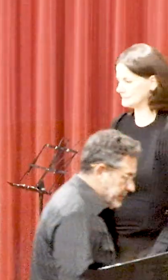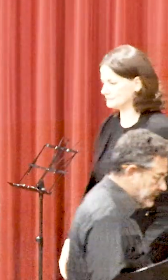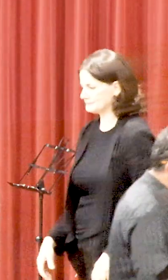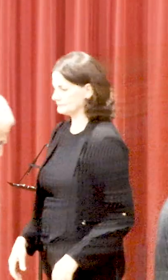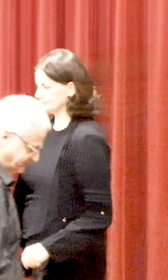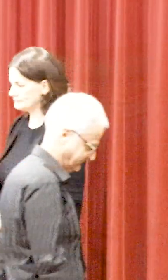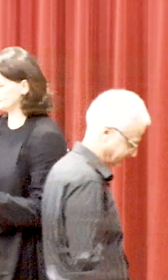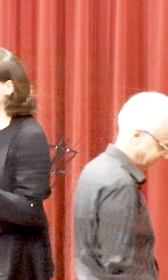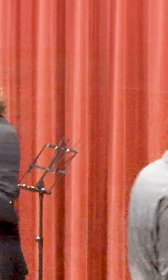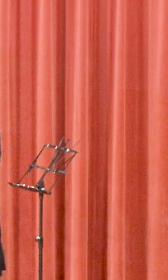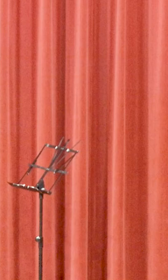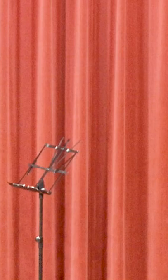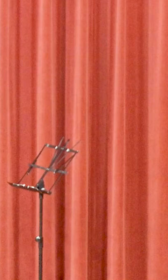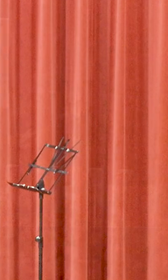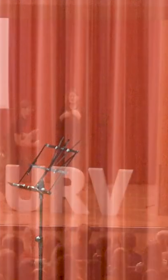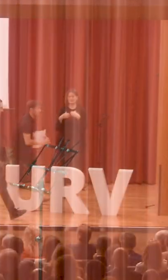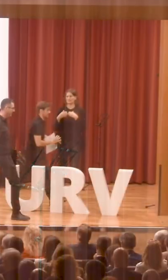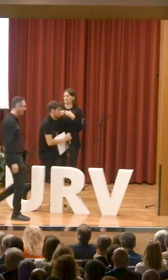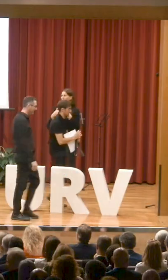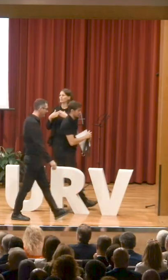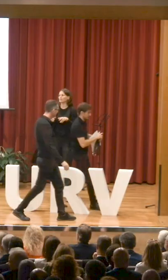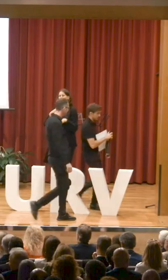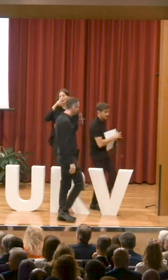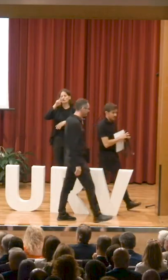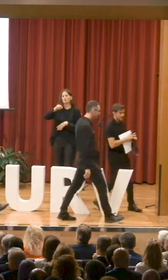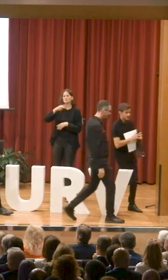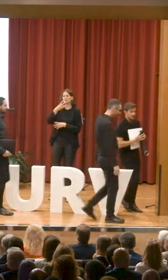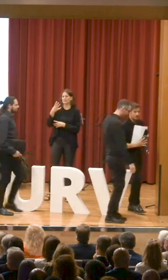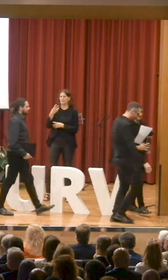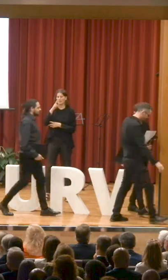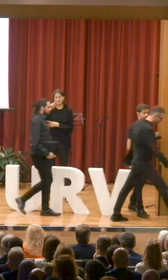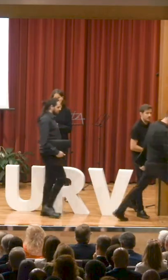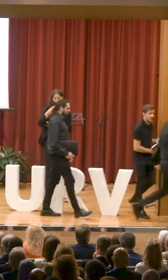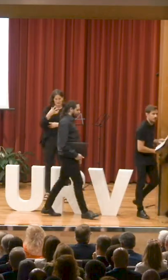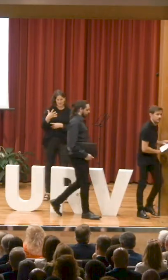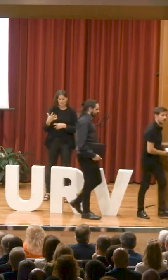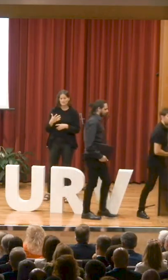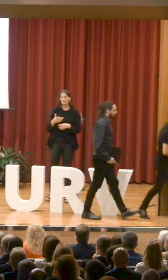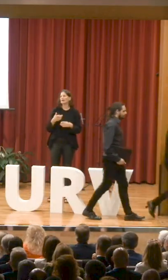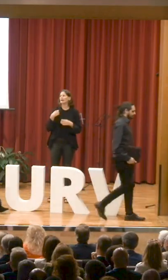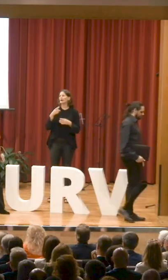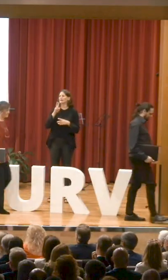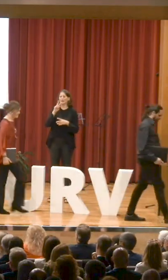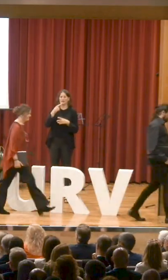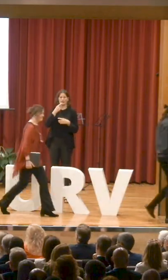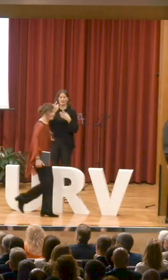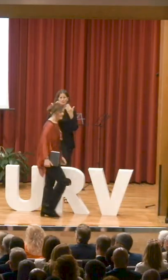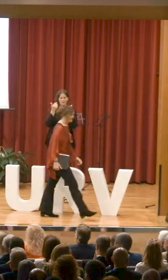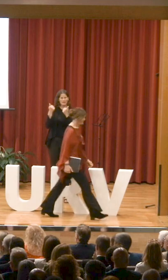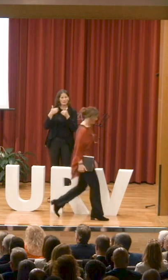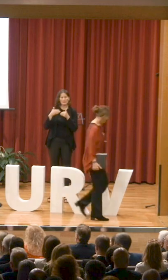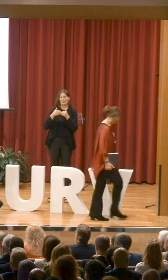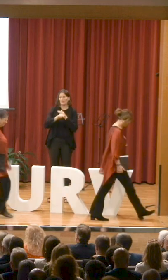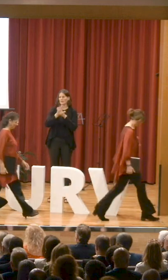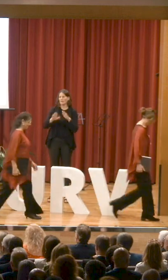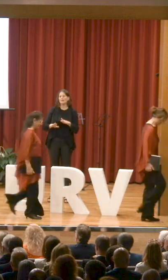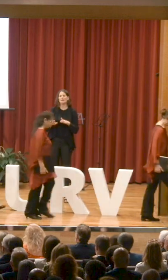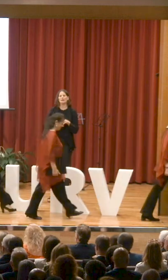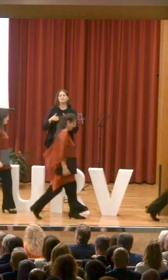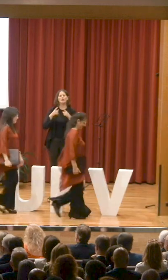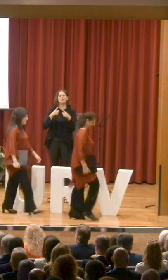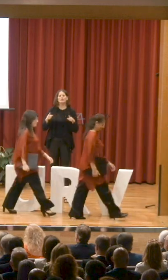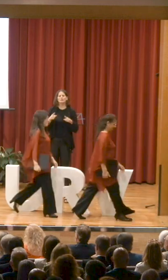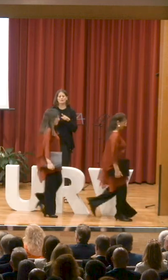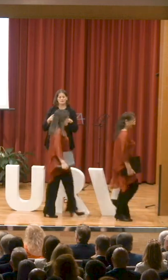seguit finalitzarem amb la interpretació per part de la coral i orquestra de la URB de l'himne universitari per excel·lència,